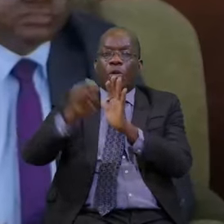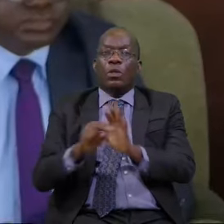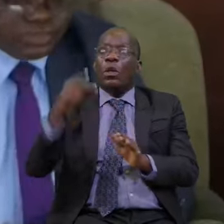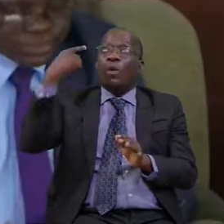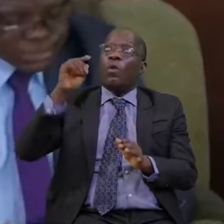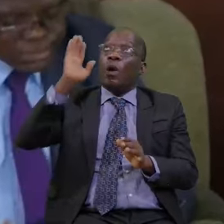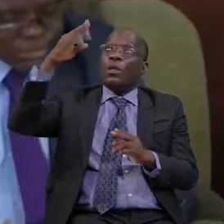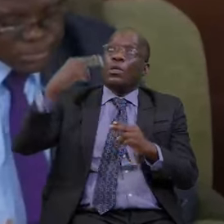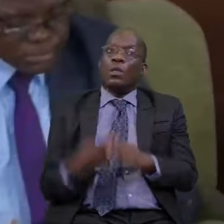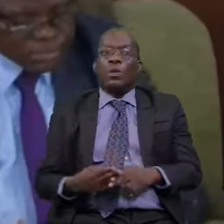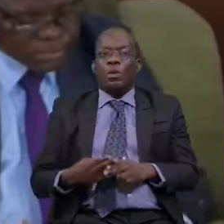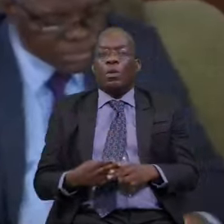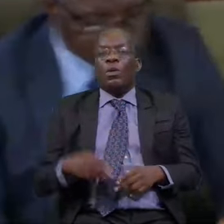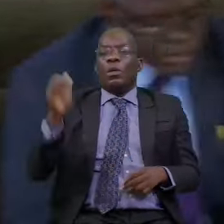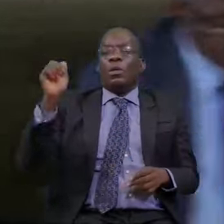son nom. Oui.